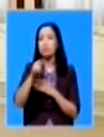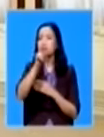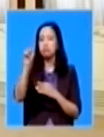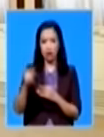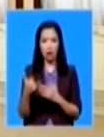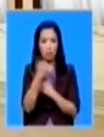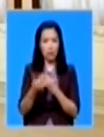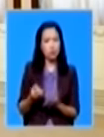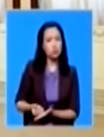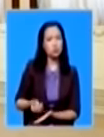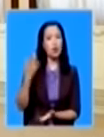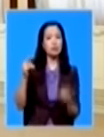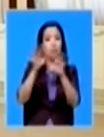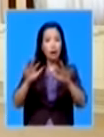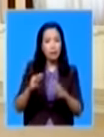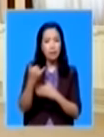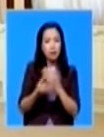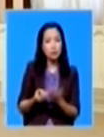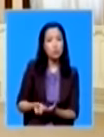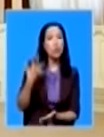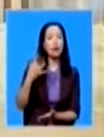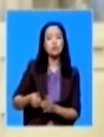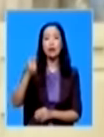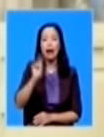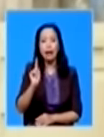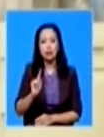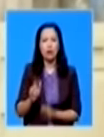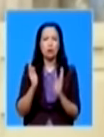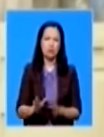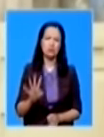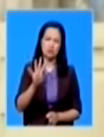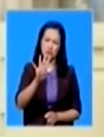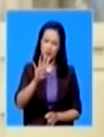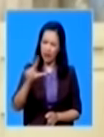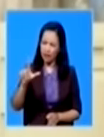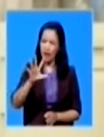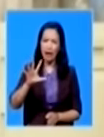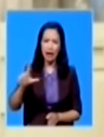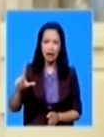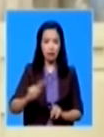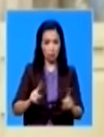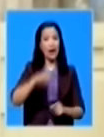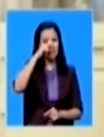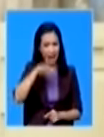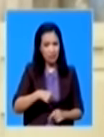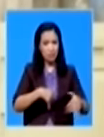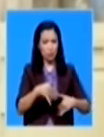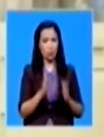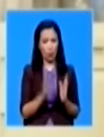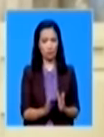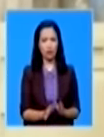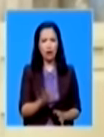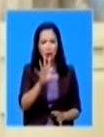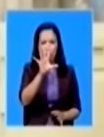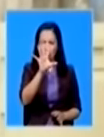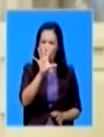ที่รวยที่สุดในอาเซียนมีคน4-5 ล้านเองเรามีเกือบ6-7 ล้านนะมันต่างกันตรงนี้มันทำง่ายทำยากใช่ไหมเ